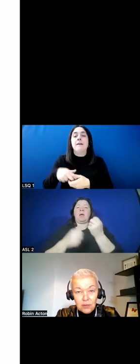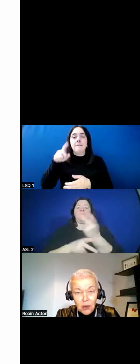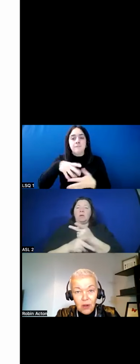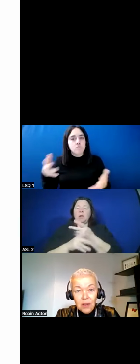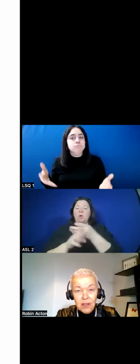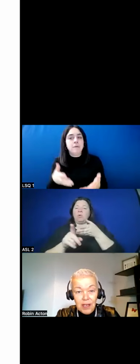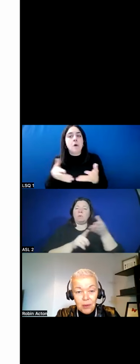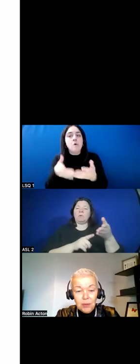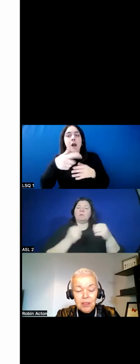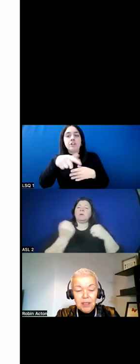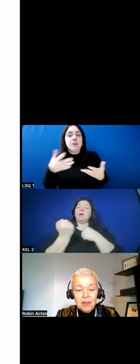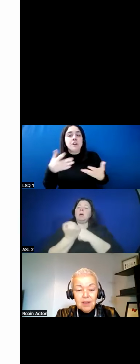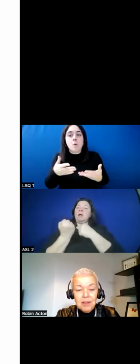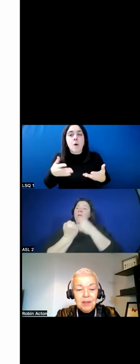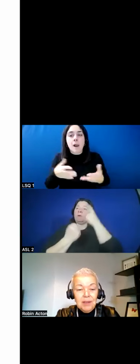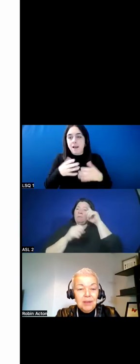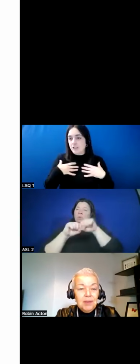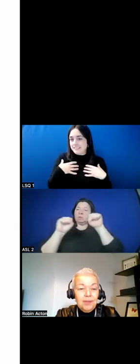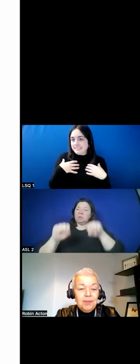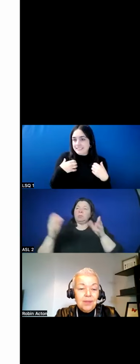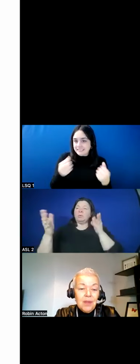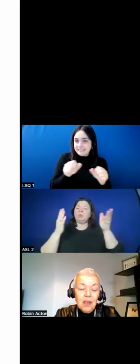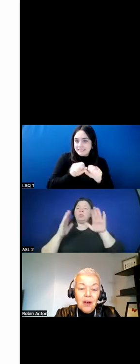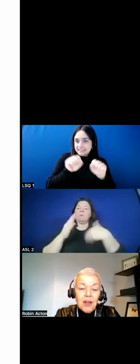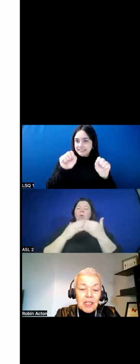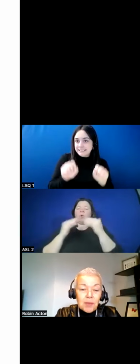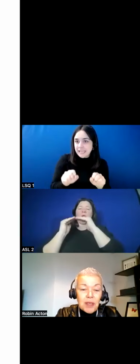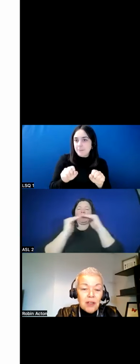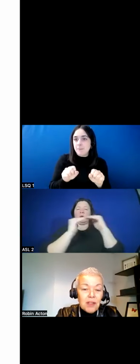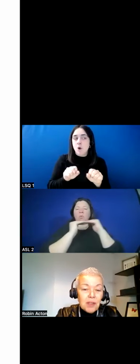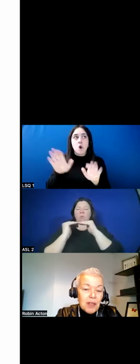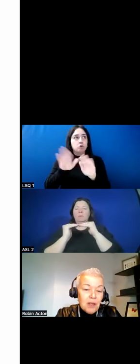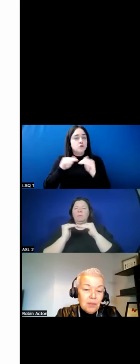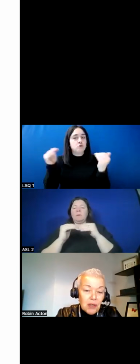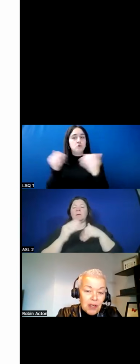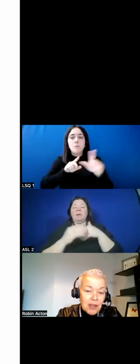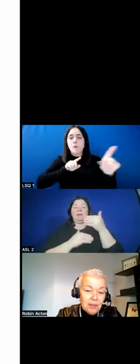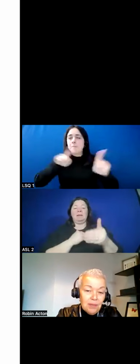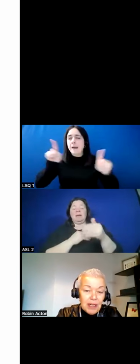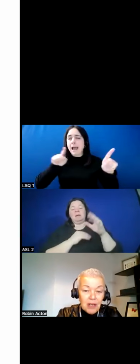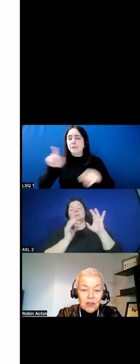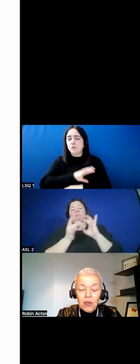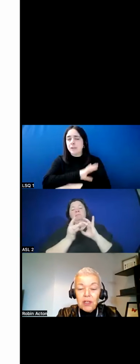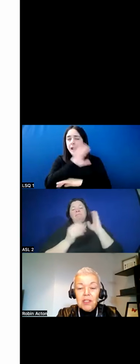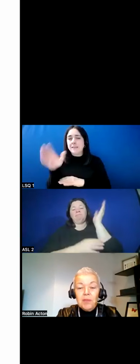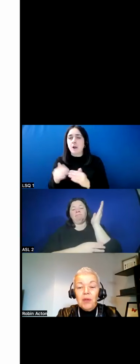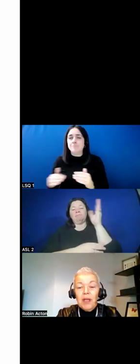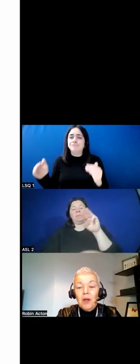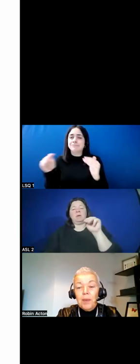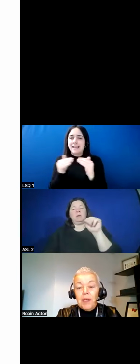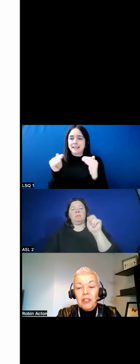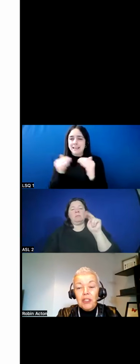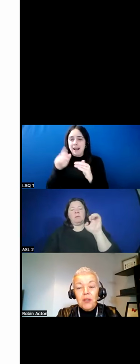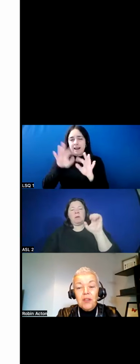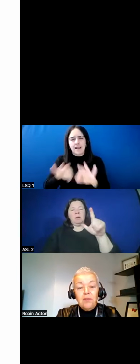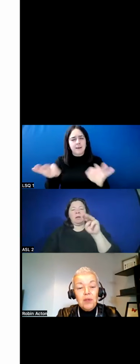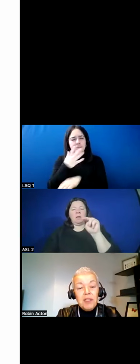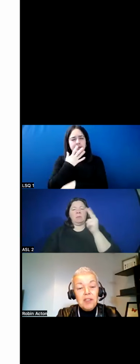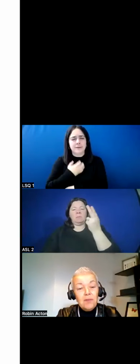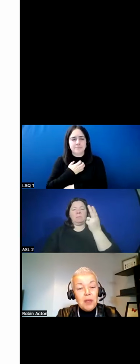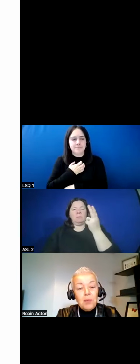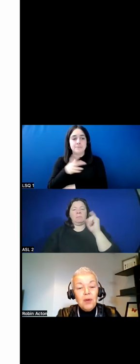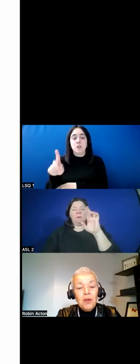faveur d'un système qui dessert tout le monde de manière équitable. Notre prochaine intervenante est Manel Méry.